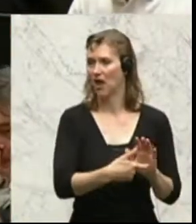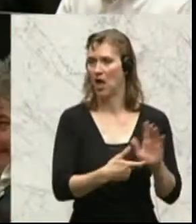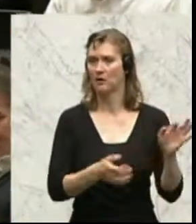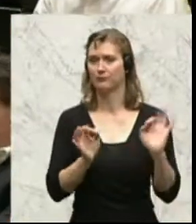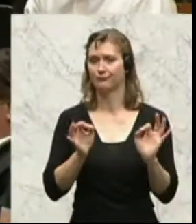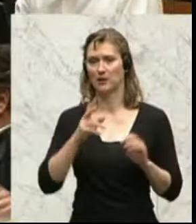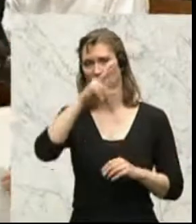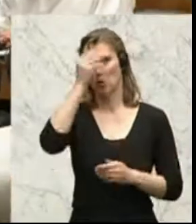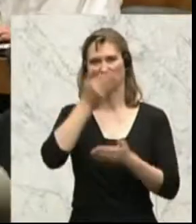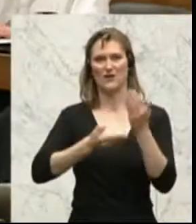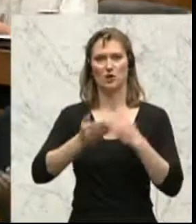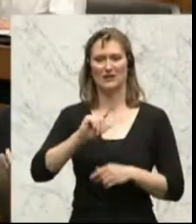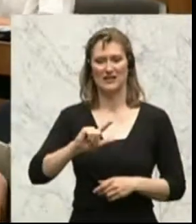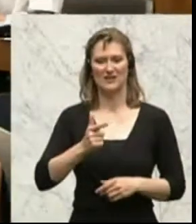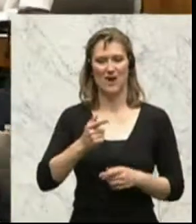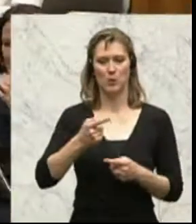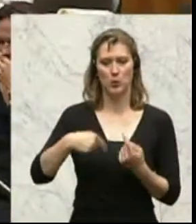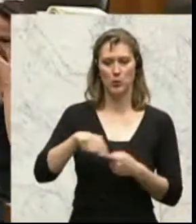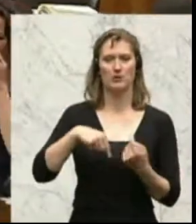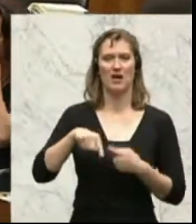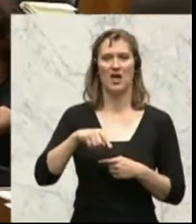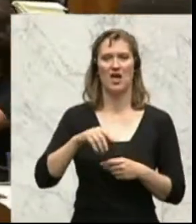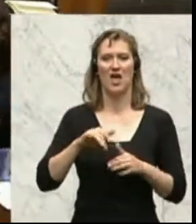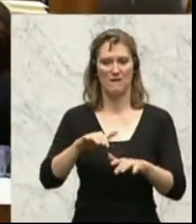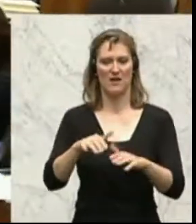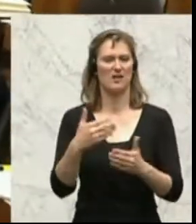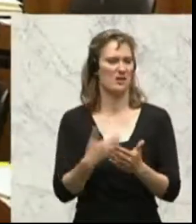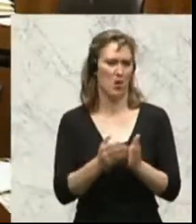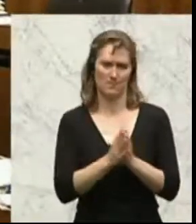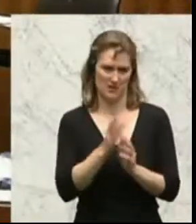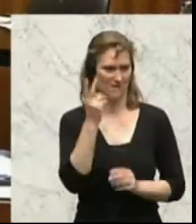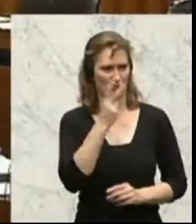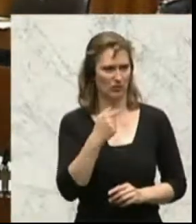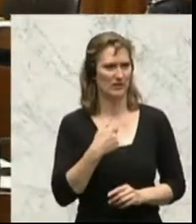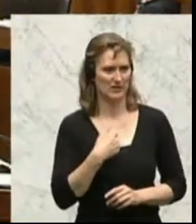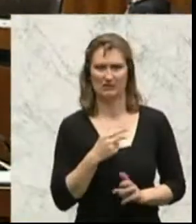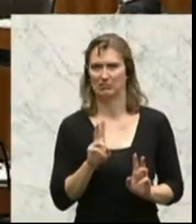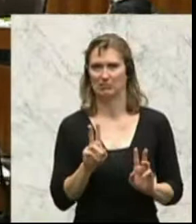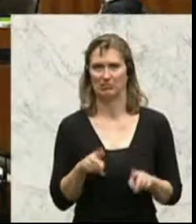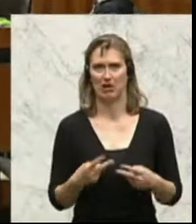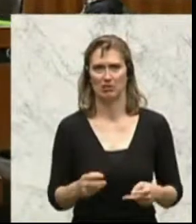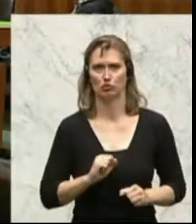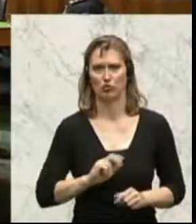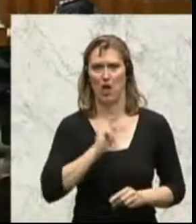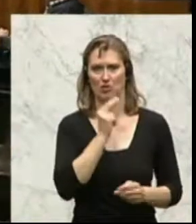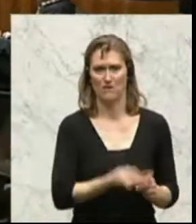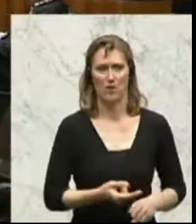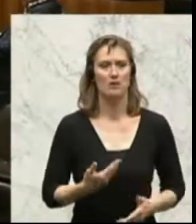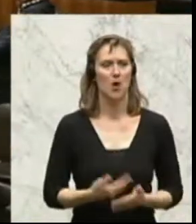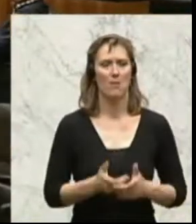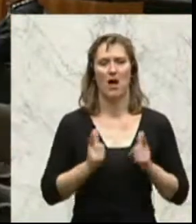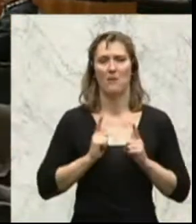volkswirtschaftlichen Zweitrundeneffekt mit berücksichtigen soll. Daher bitte ich um Verständnis, das kann so nicht erfolgen. Warten wir zunächst einmal